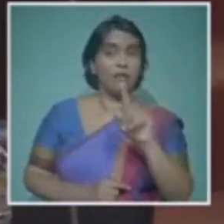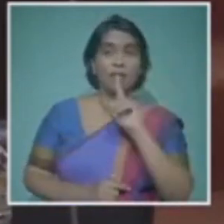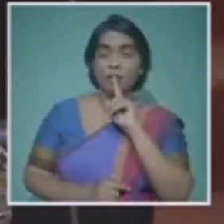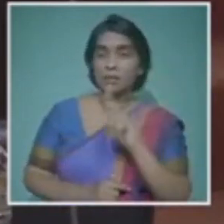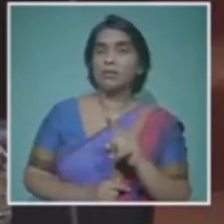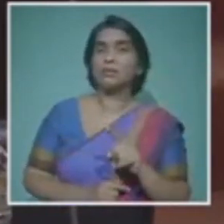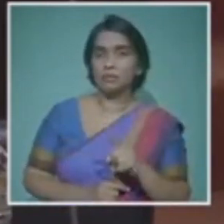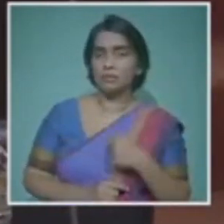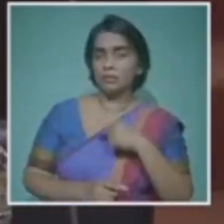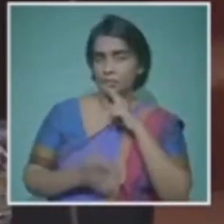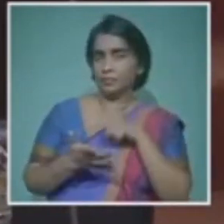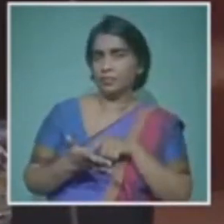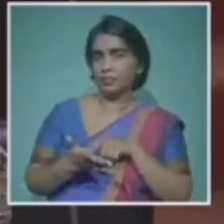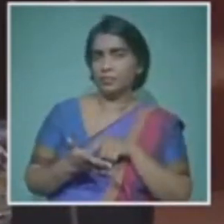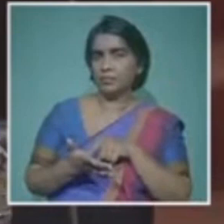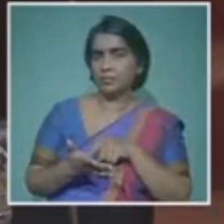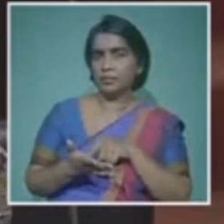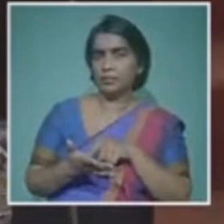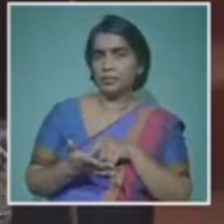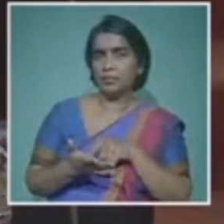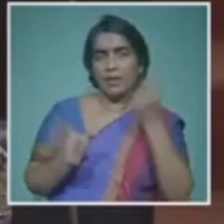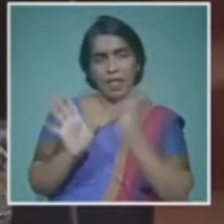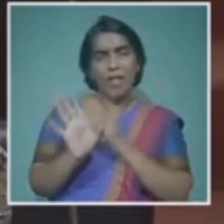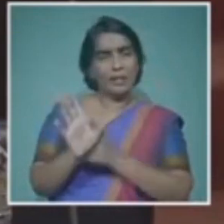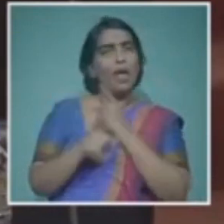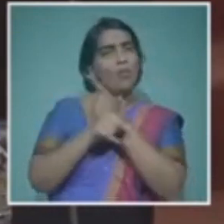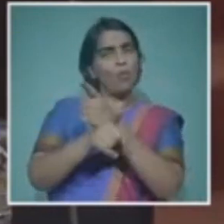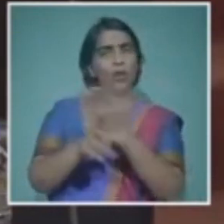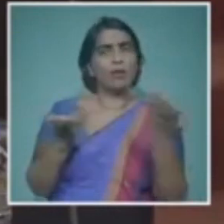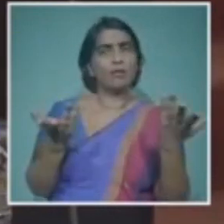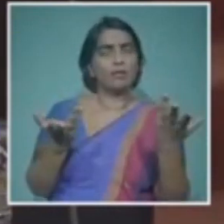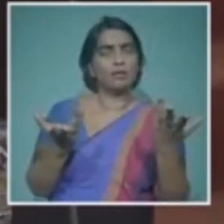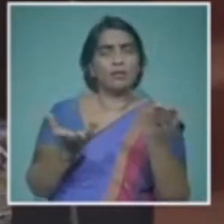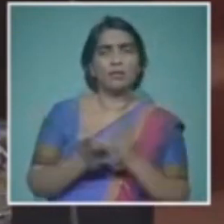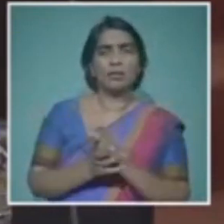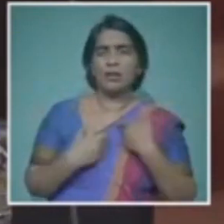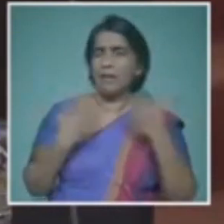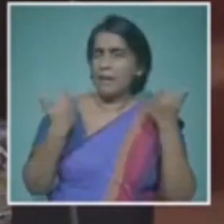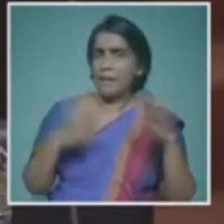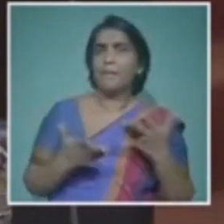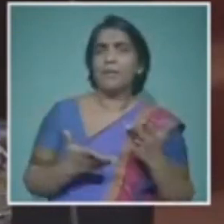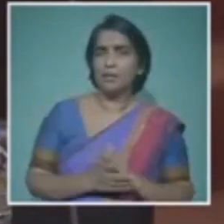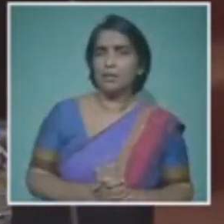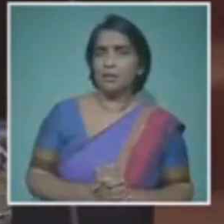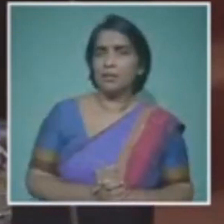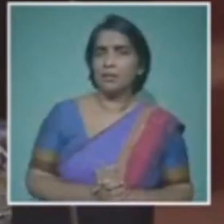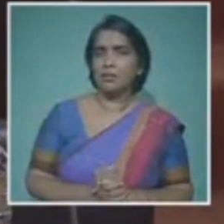මම ඔබතුමාට කියවන්නම්. ඔබතුමාලාට අපිට මේක හැමදාම උගන්වන්න ඕන. එපා වෙලාවට කතා කරන්න.